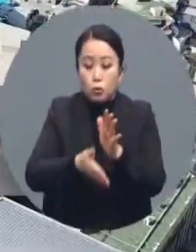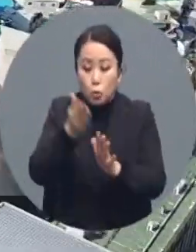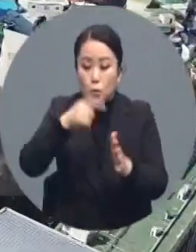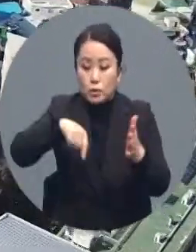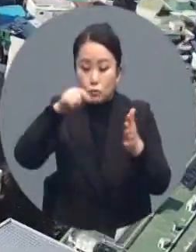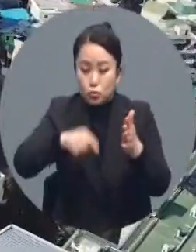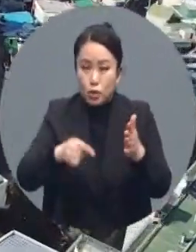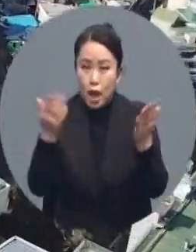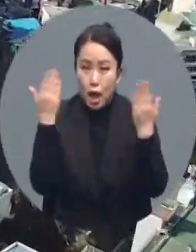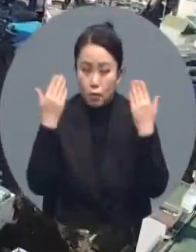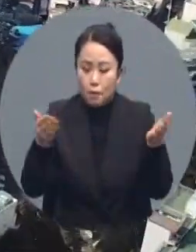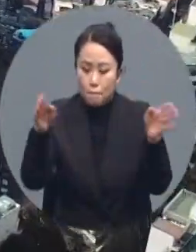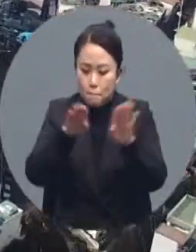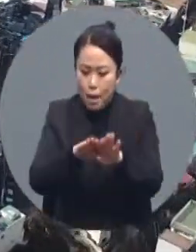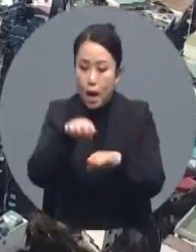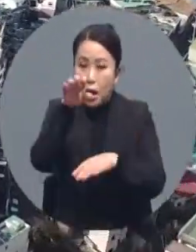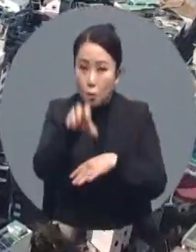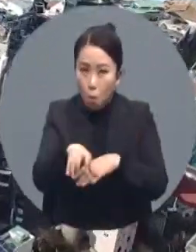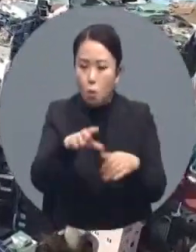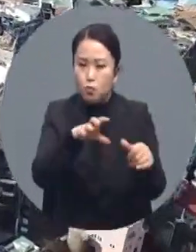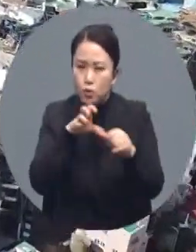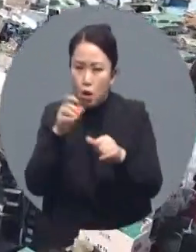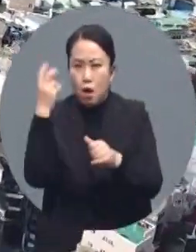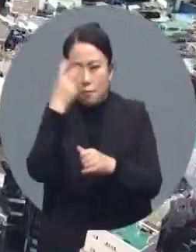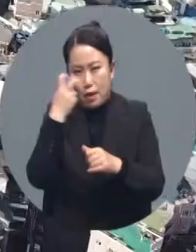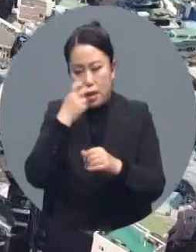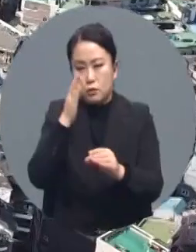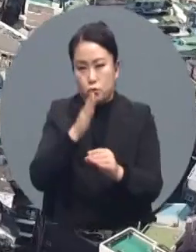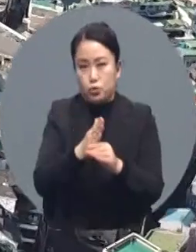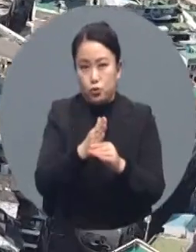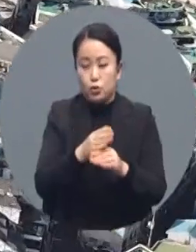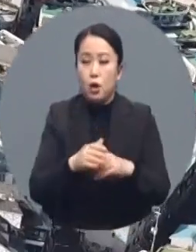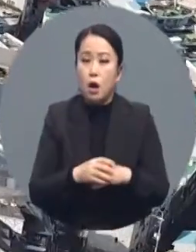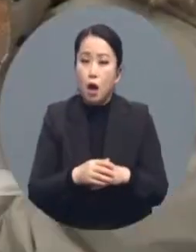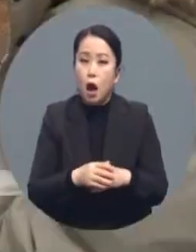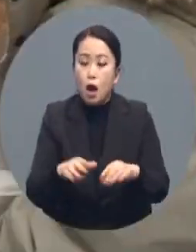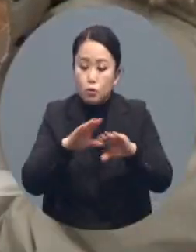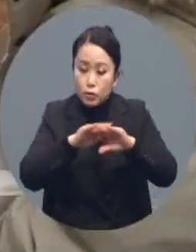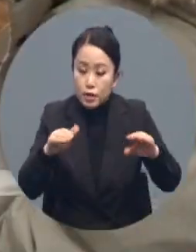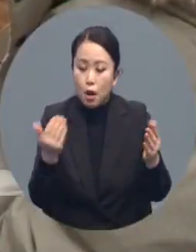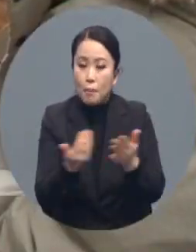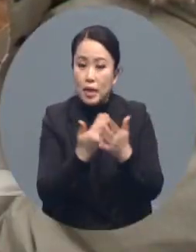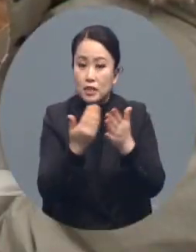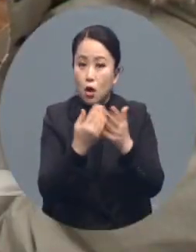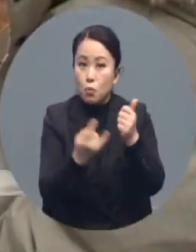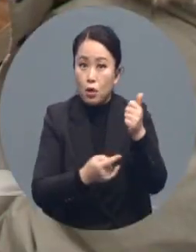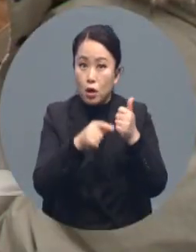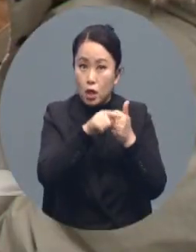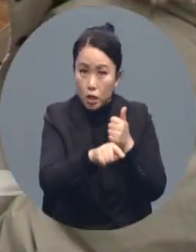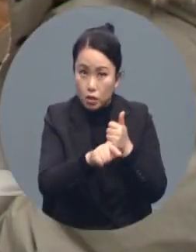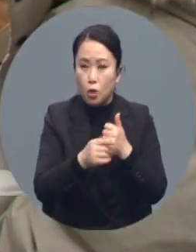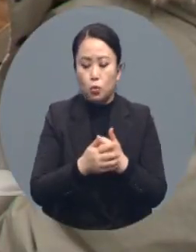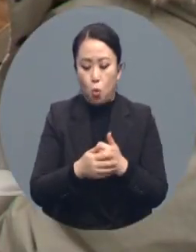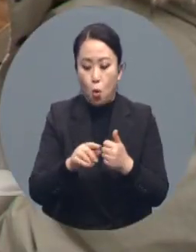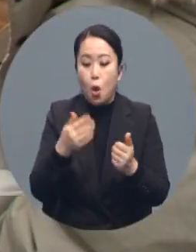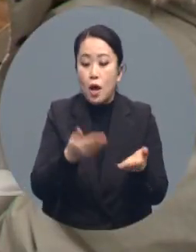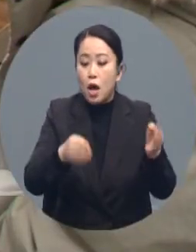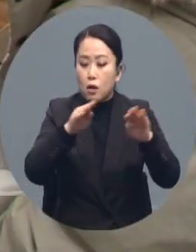있습니다. 대통령 직속기관으로 이전 대상이 아닌 균형발전위도 자체적으로 청사를 세종시로